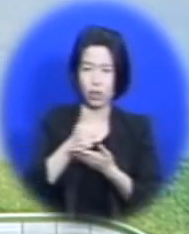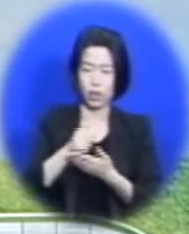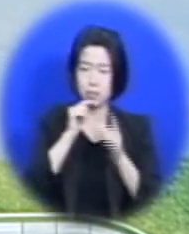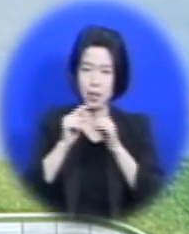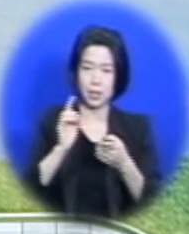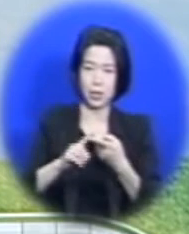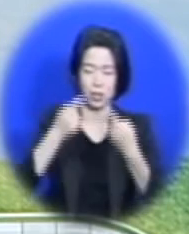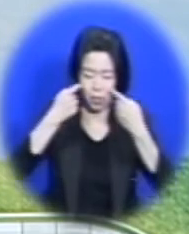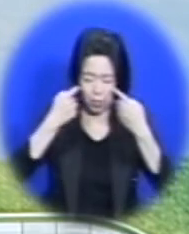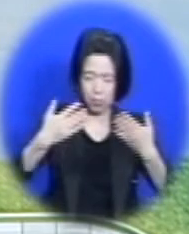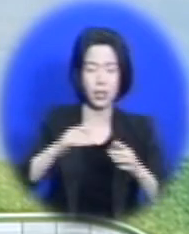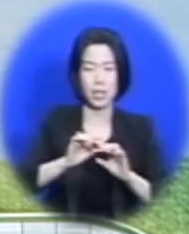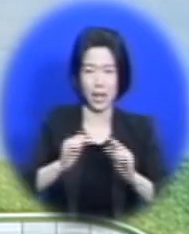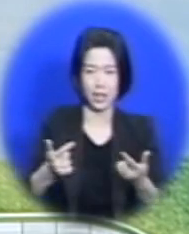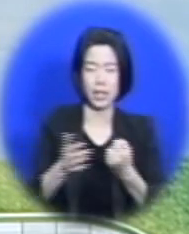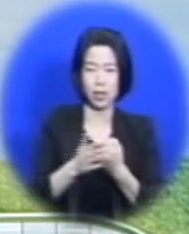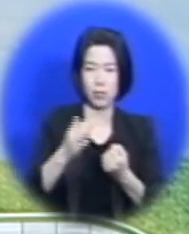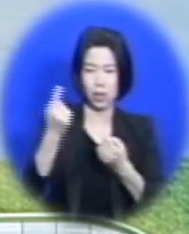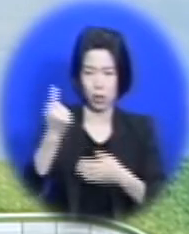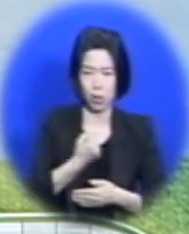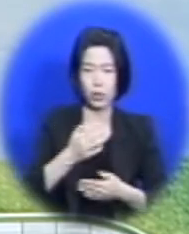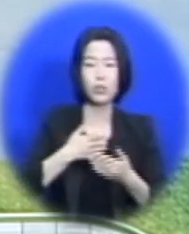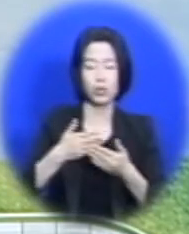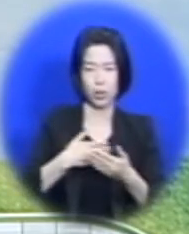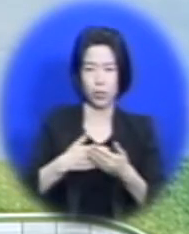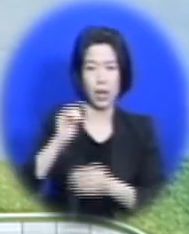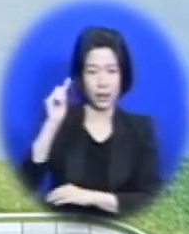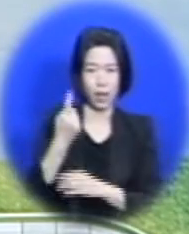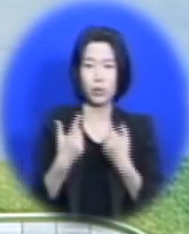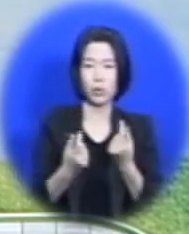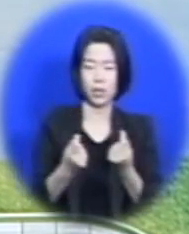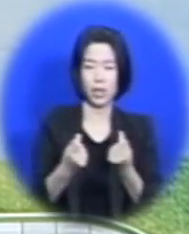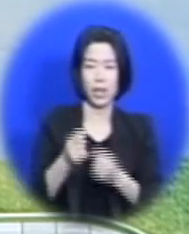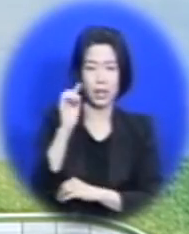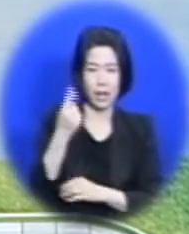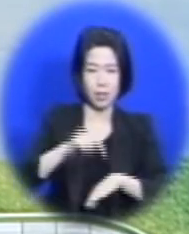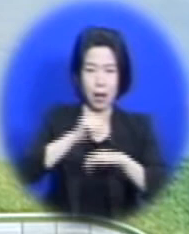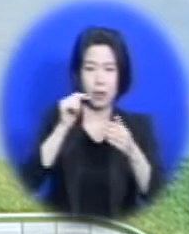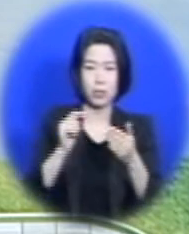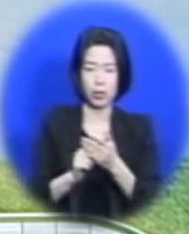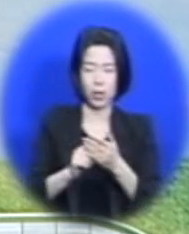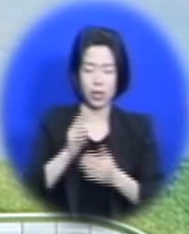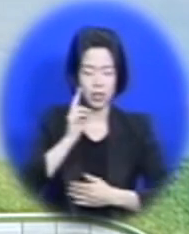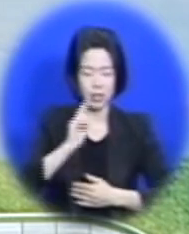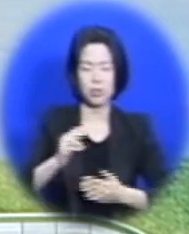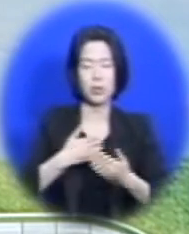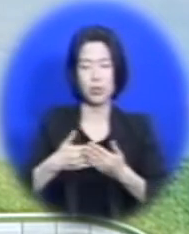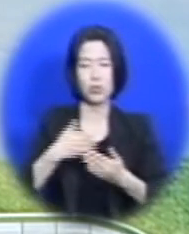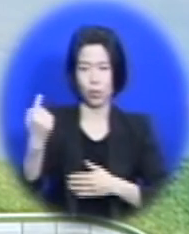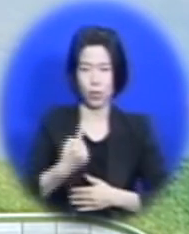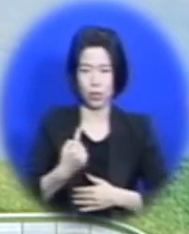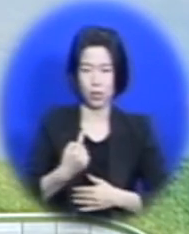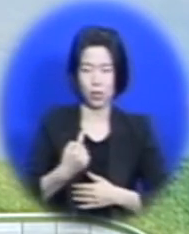대해서 분명치 않기 때문에 오는 두려움입니다. 다윗도 똑같습니다. 다윗의 마음속에 극한 두려움이 와서